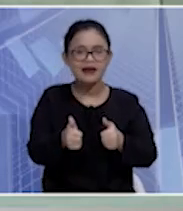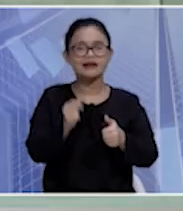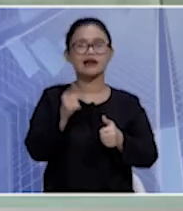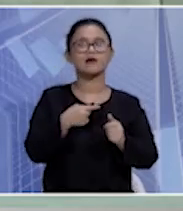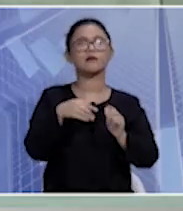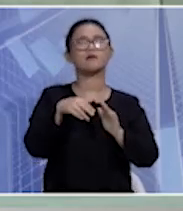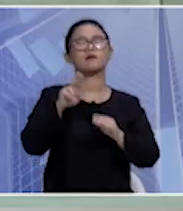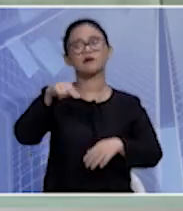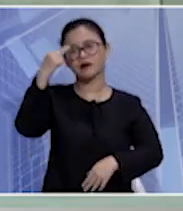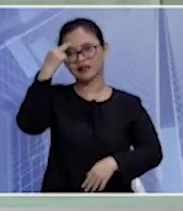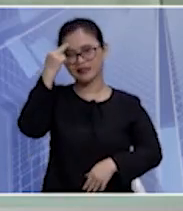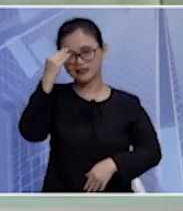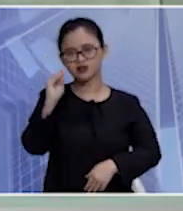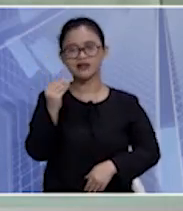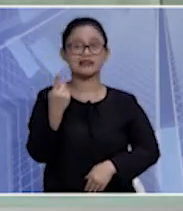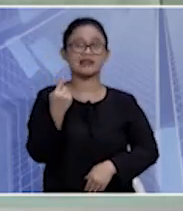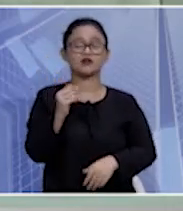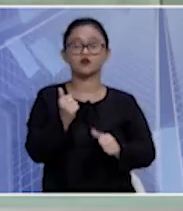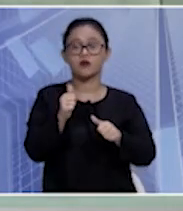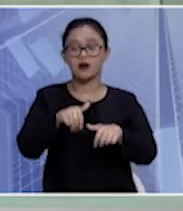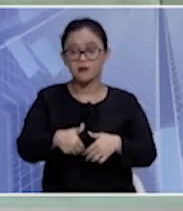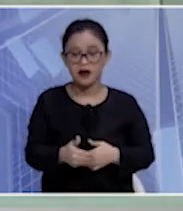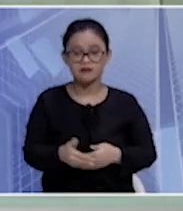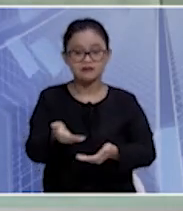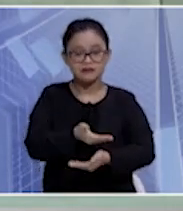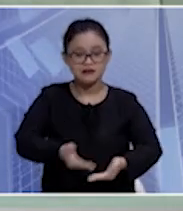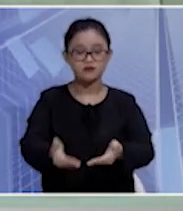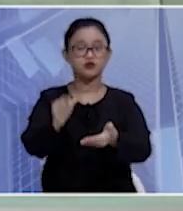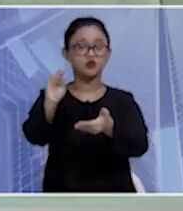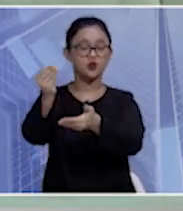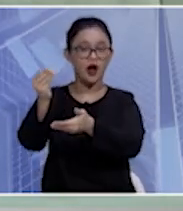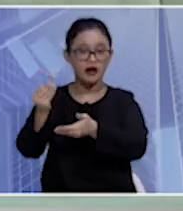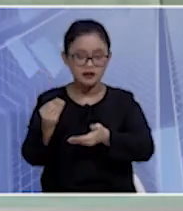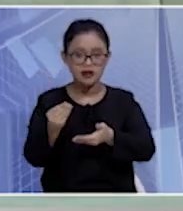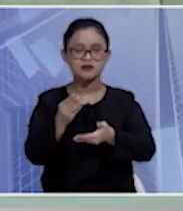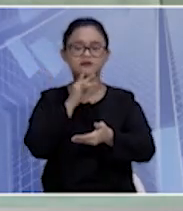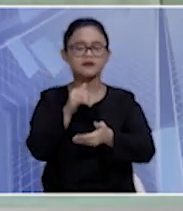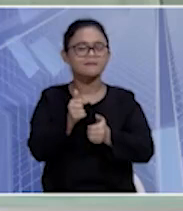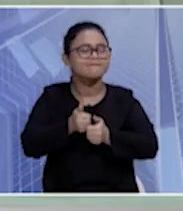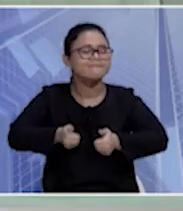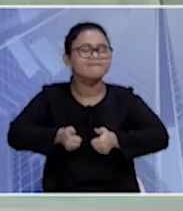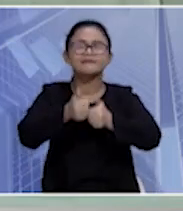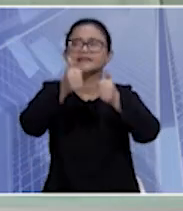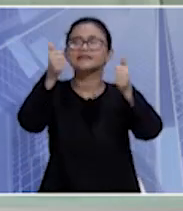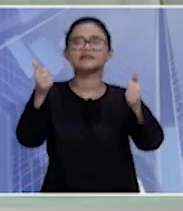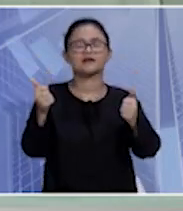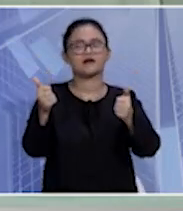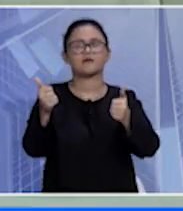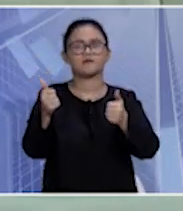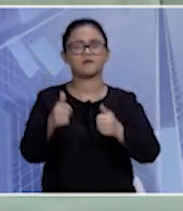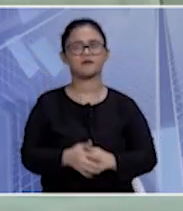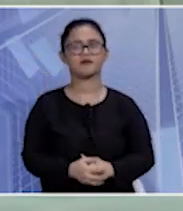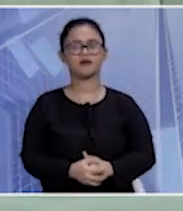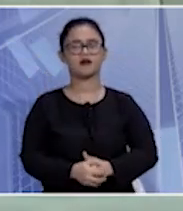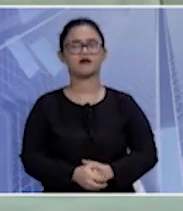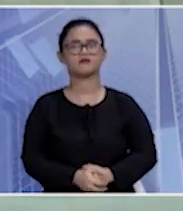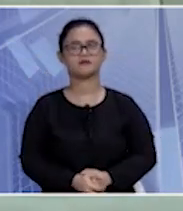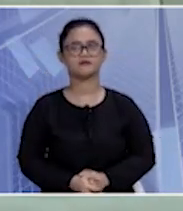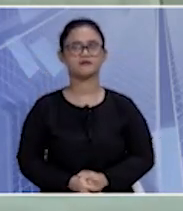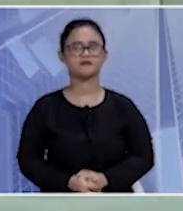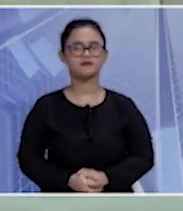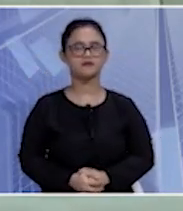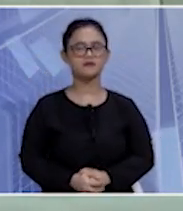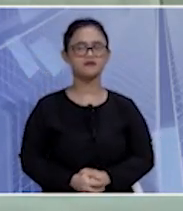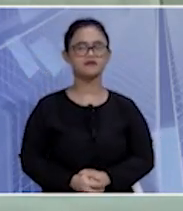dari Pemprov DKI Jakarta untuk menjadikan kota Jakarta dengan latar belakang dengan Sinergi bersama dengan masyarakat dari Jakarta